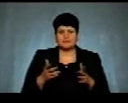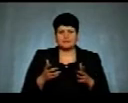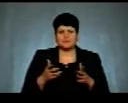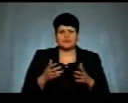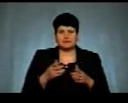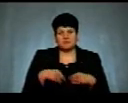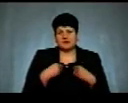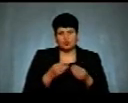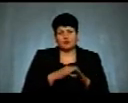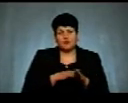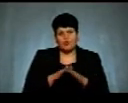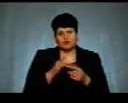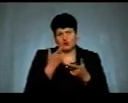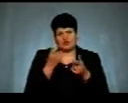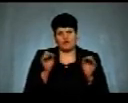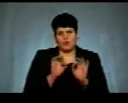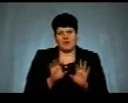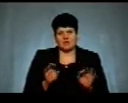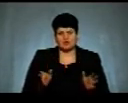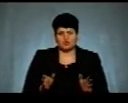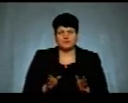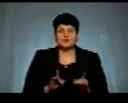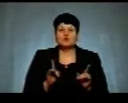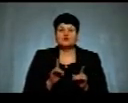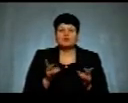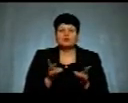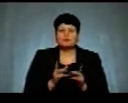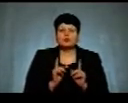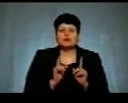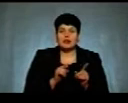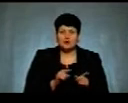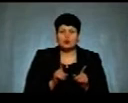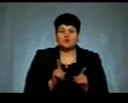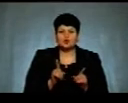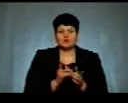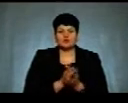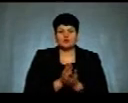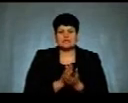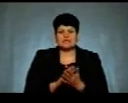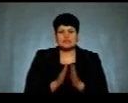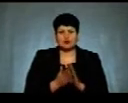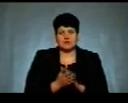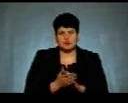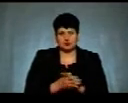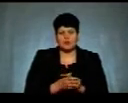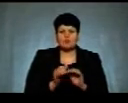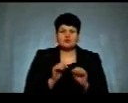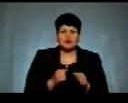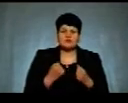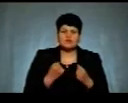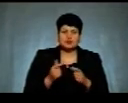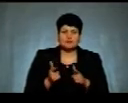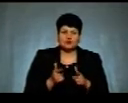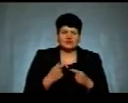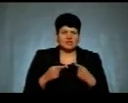вам нададуть повну інформацію. Власне, що потрібно для того, щоб служити за контрактом? Можливо, фізична підготовка чи